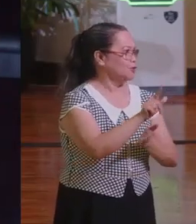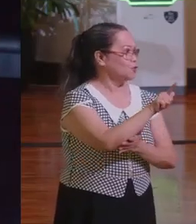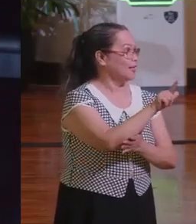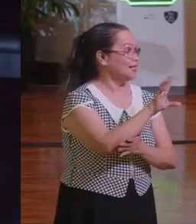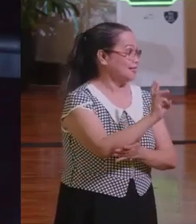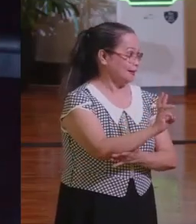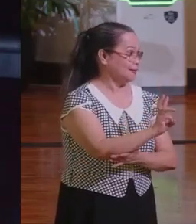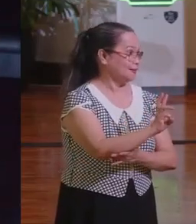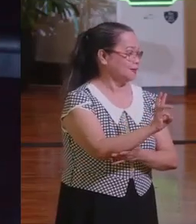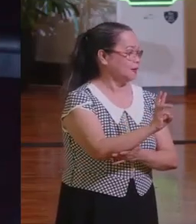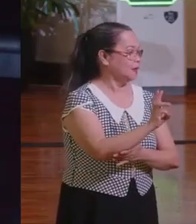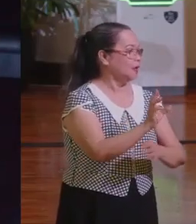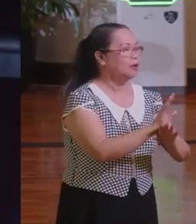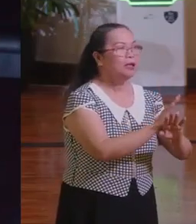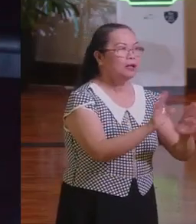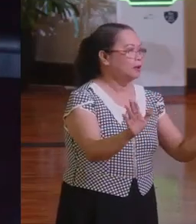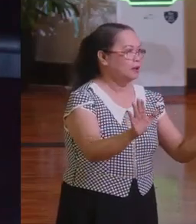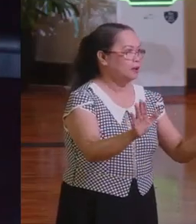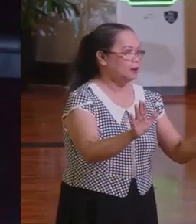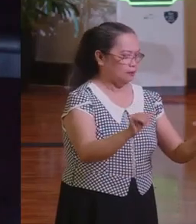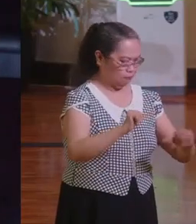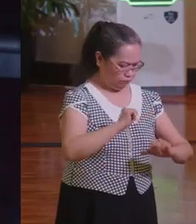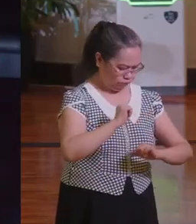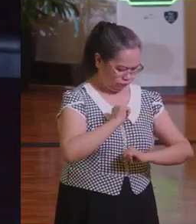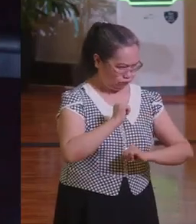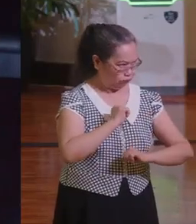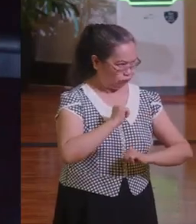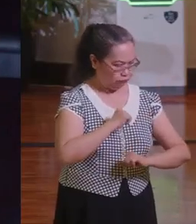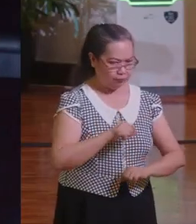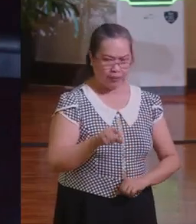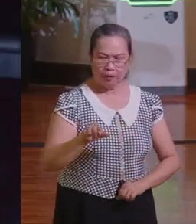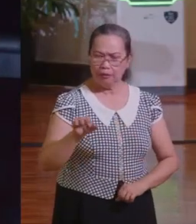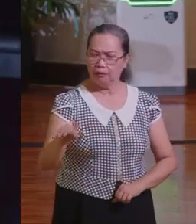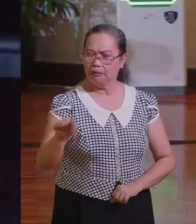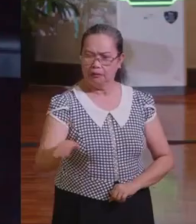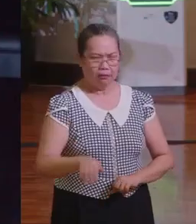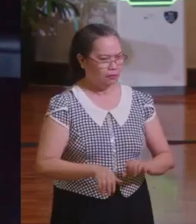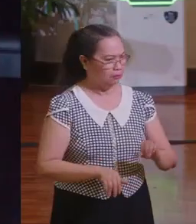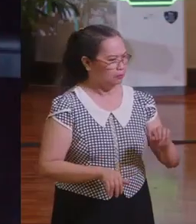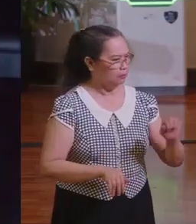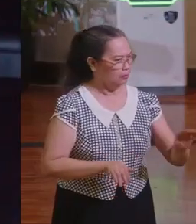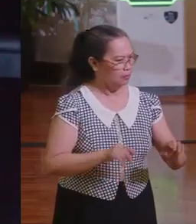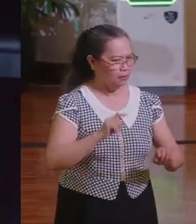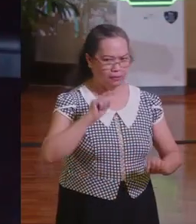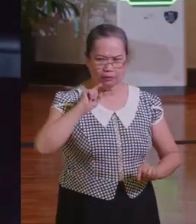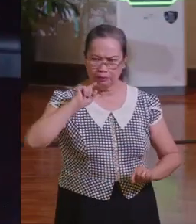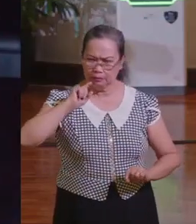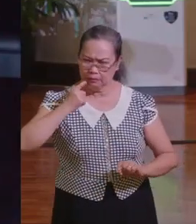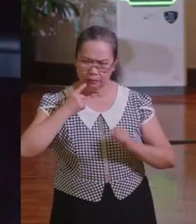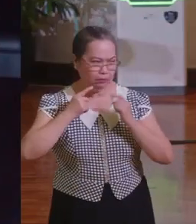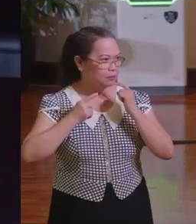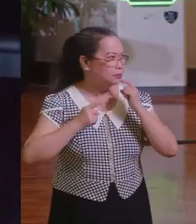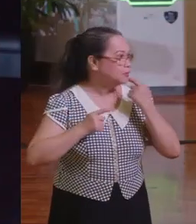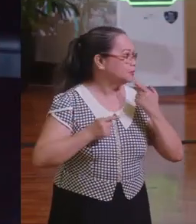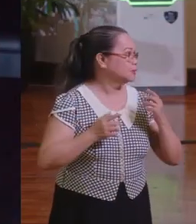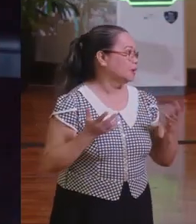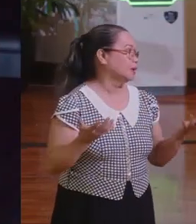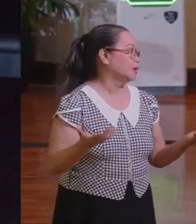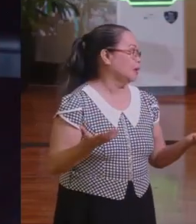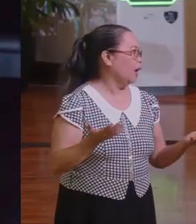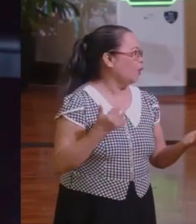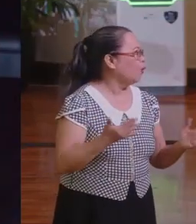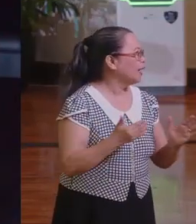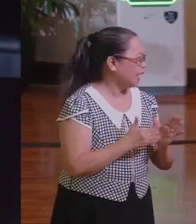26, let us not become conceited, provoking one another, envying one another. Bakit kaya niya pinaulit-ulit